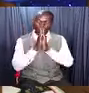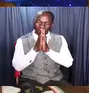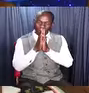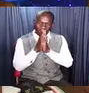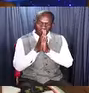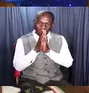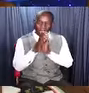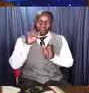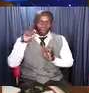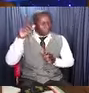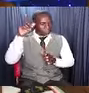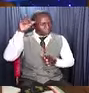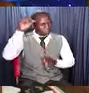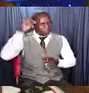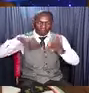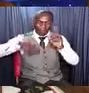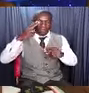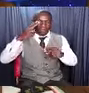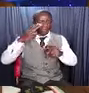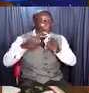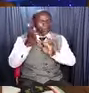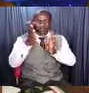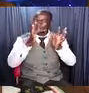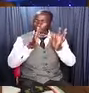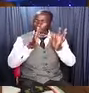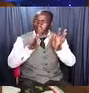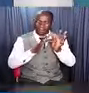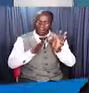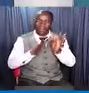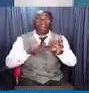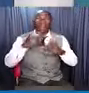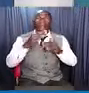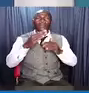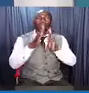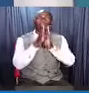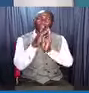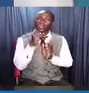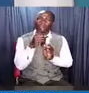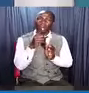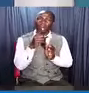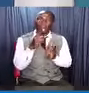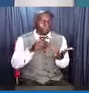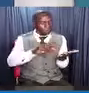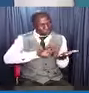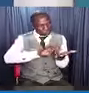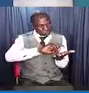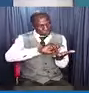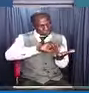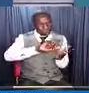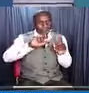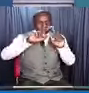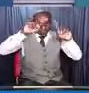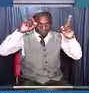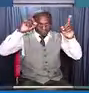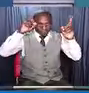we pray. Wewe shetani umeshindwa kwa jina la Yesu. You devil have overcome in na, the name of unapoomba. So when you pray, una quote you're